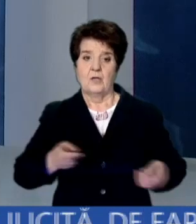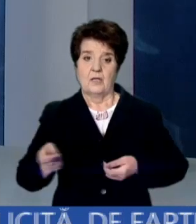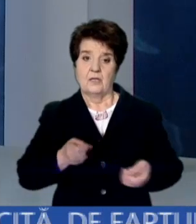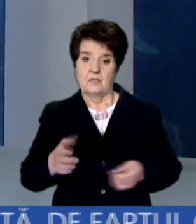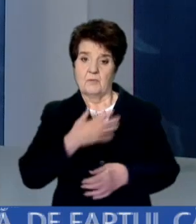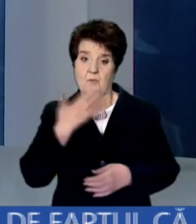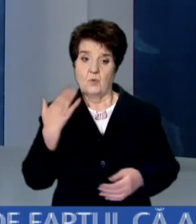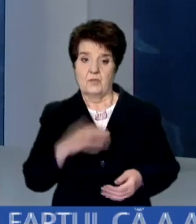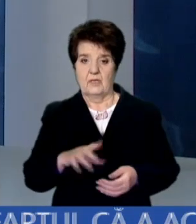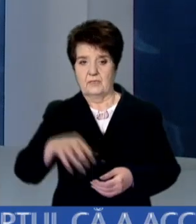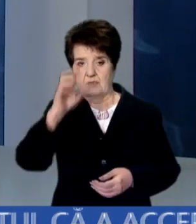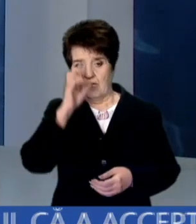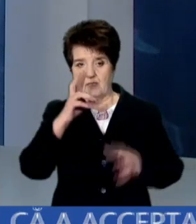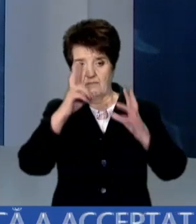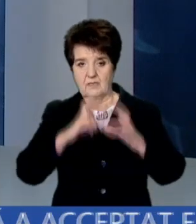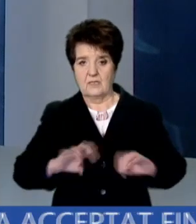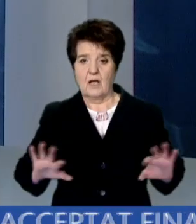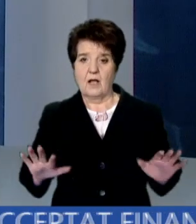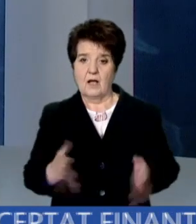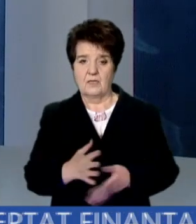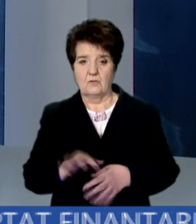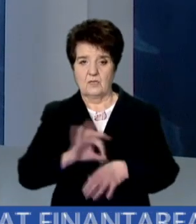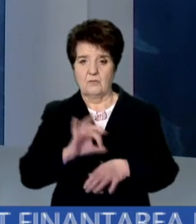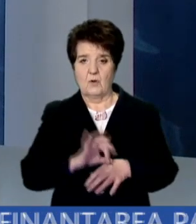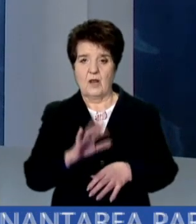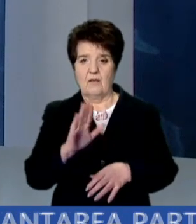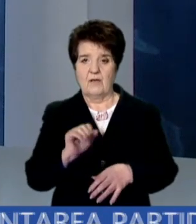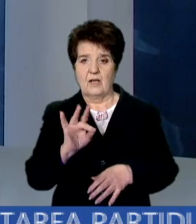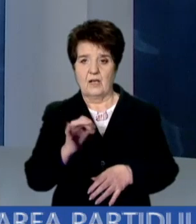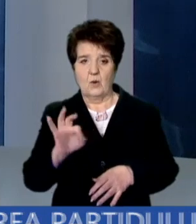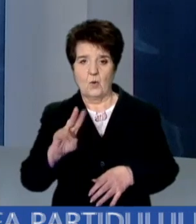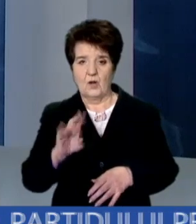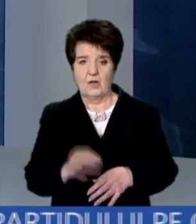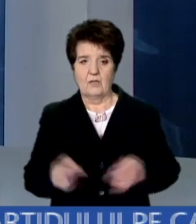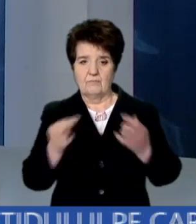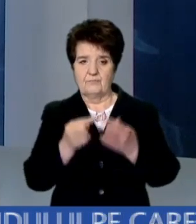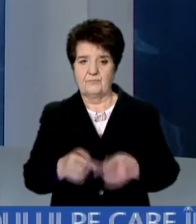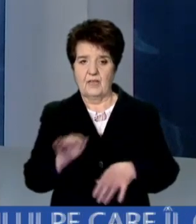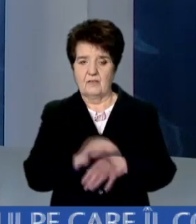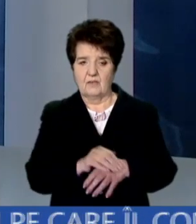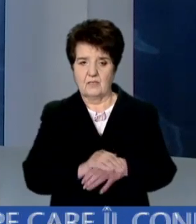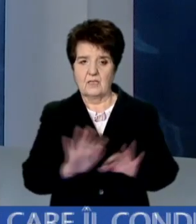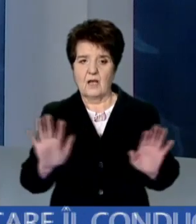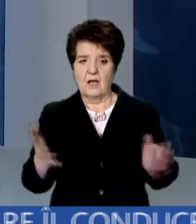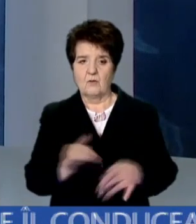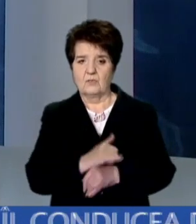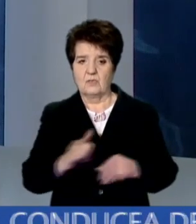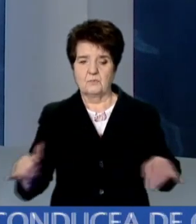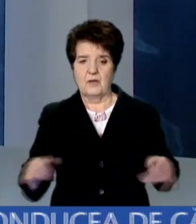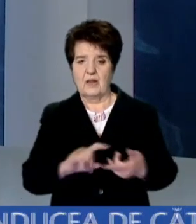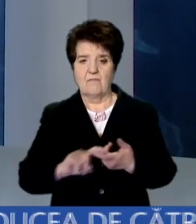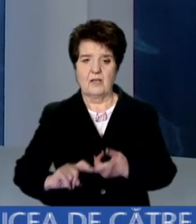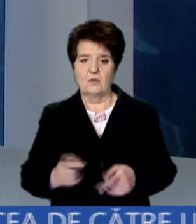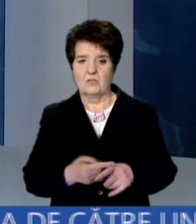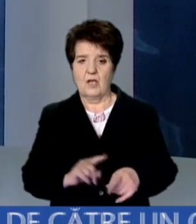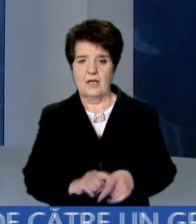Autoritățile mai multor state investighează cazurile de variola maimuței pentru a identifica focarele și cauzele răspândirii virusului.